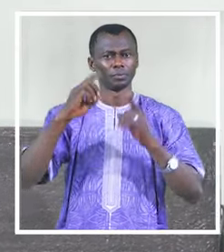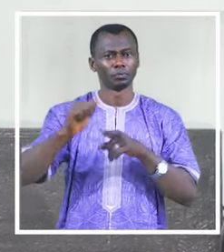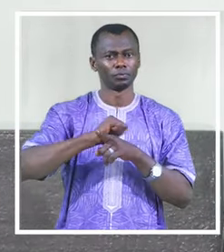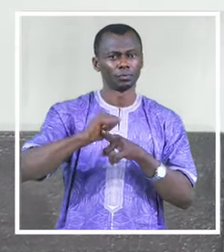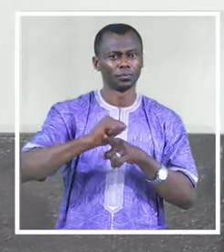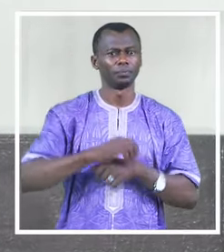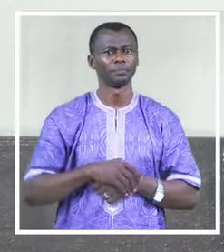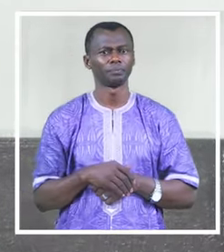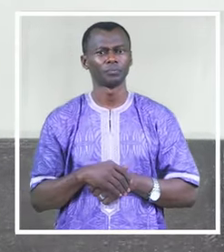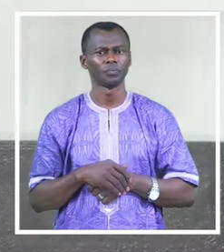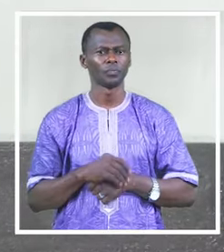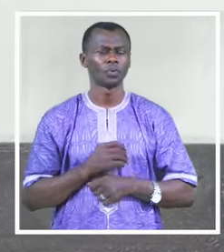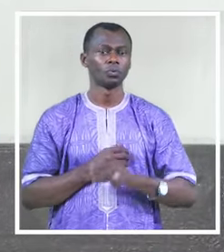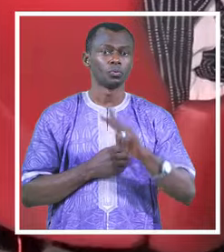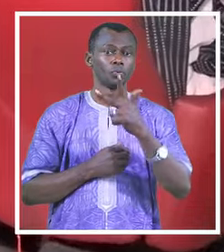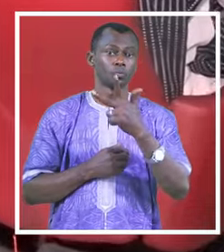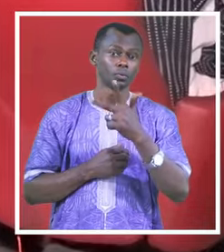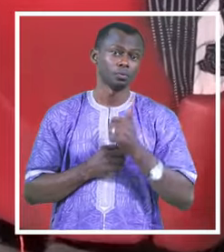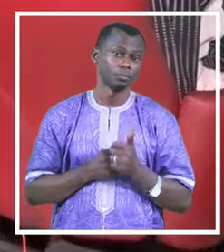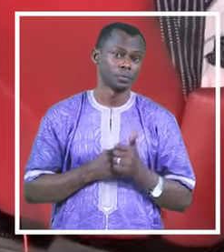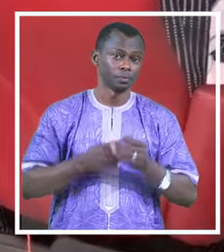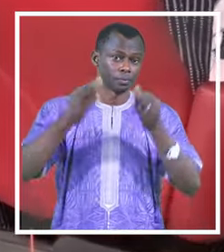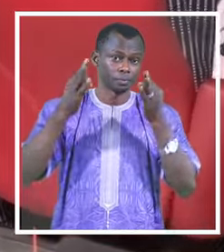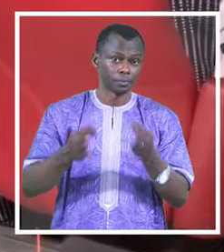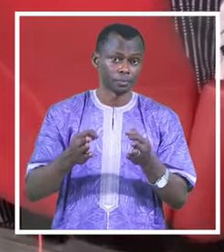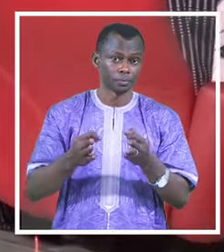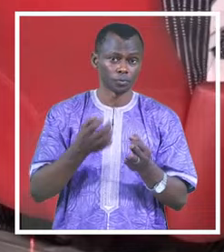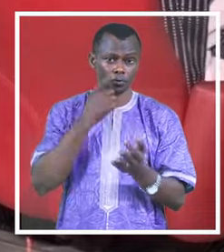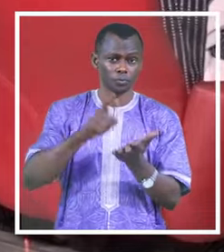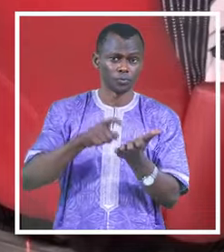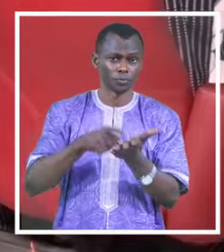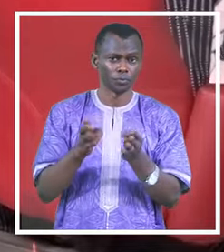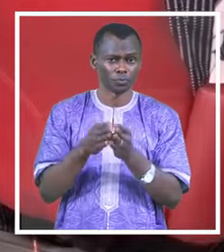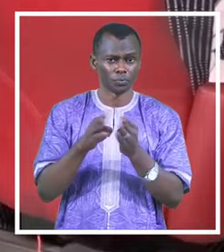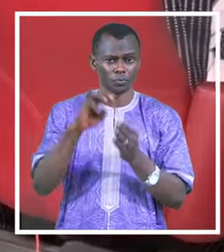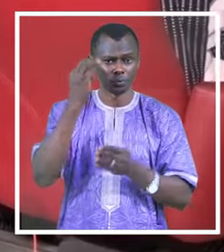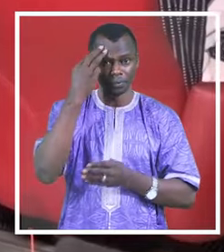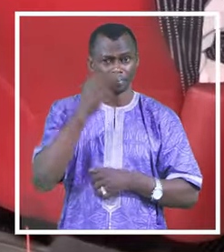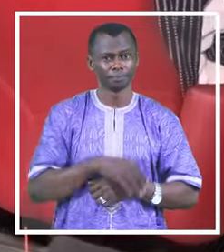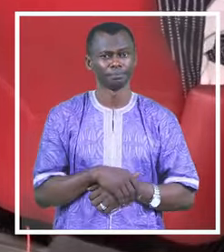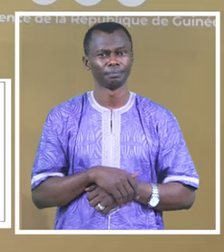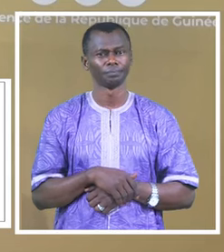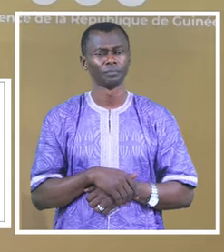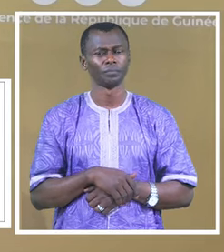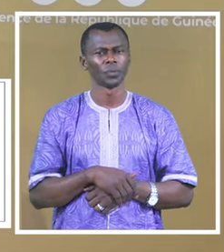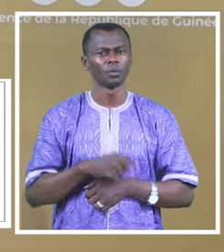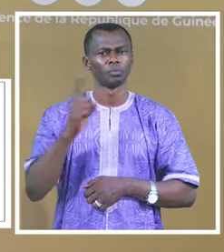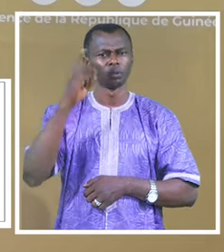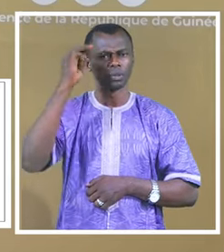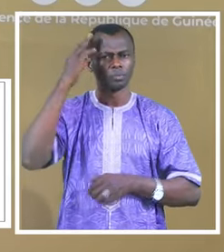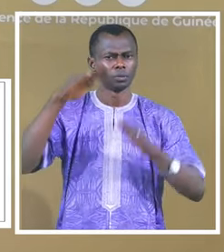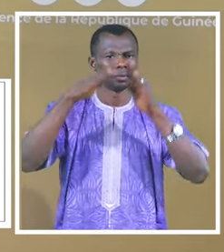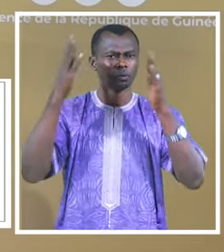formation. Un troisième point, décision et recommandation du Conseil des ministres. Pour la